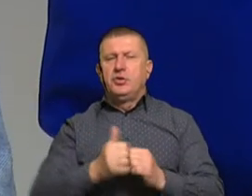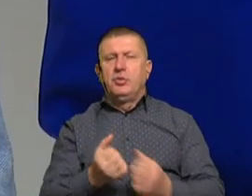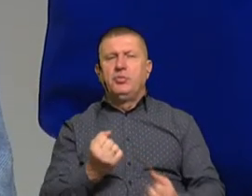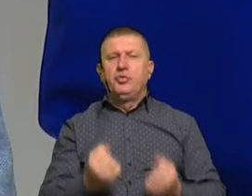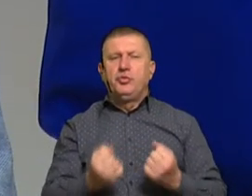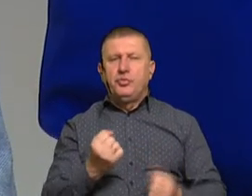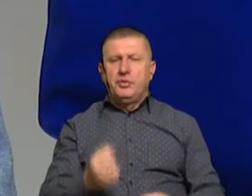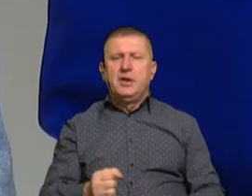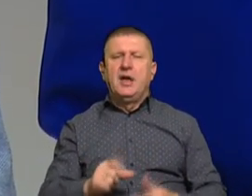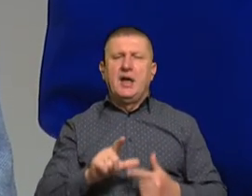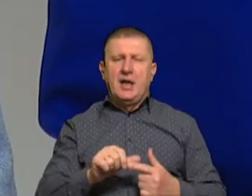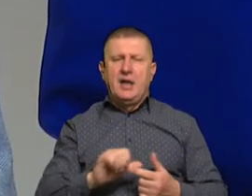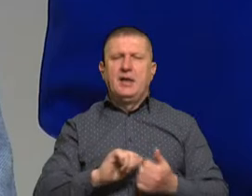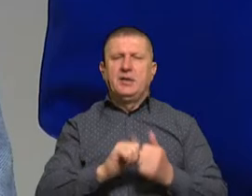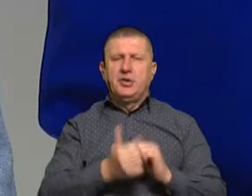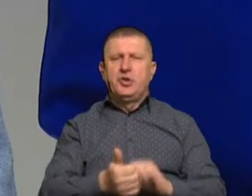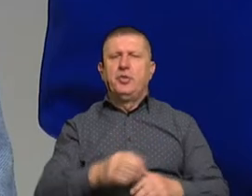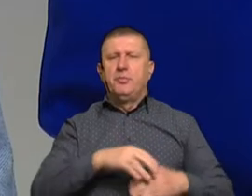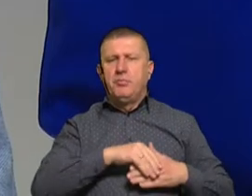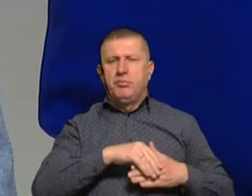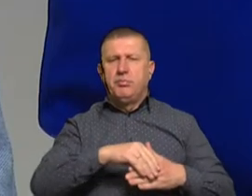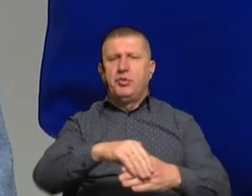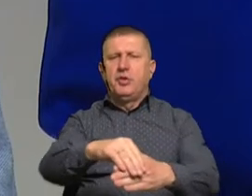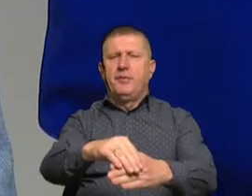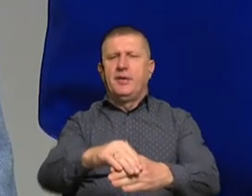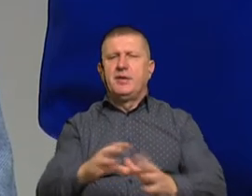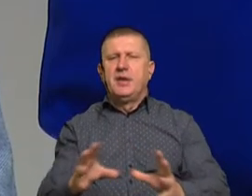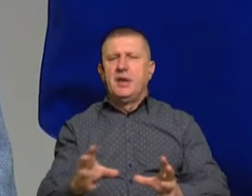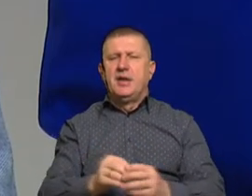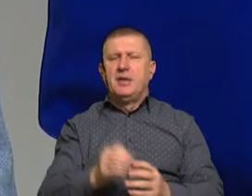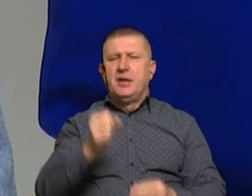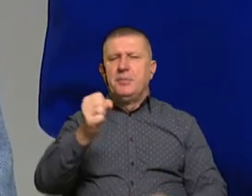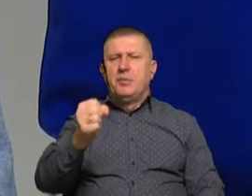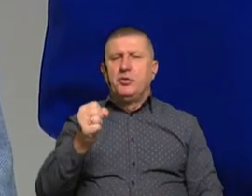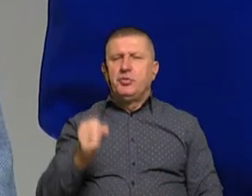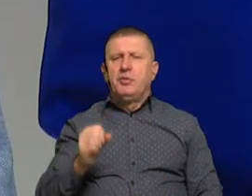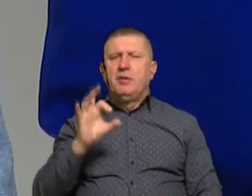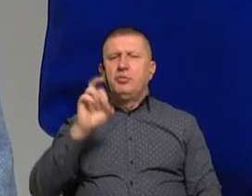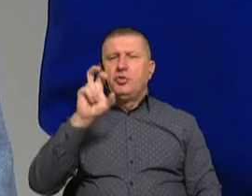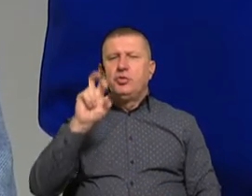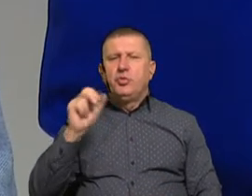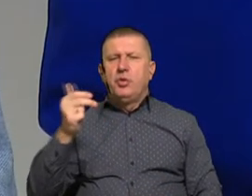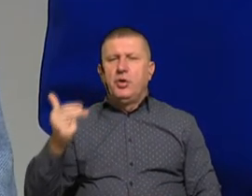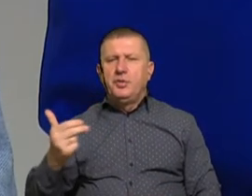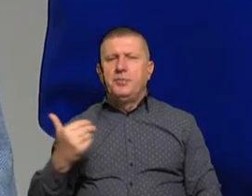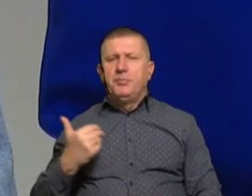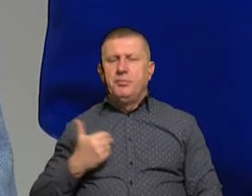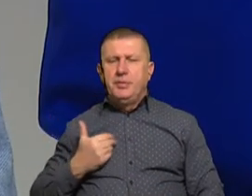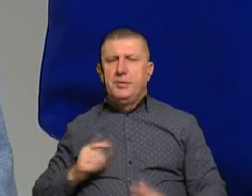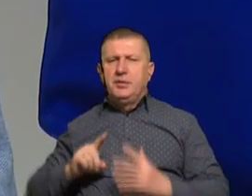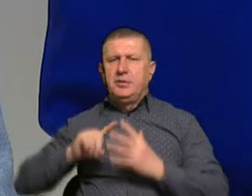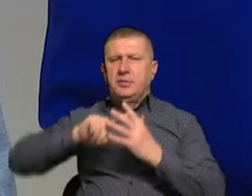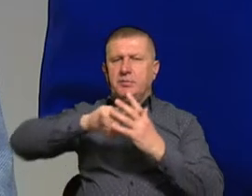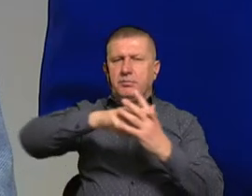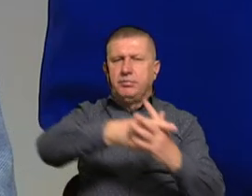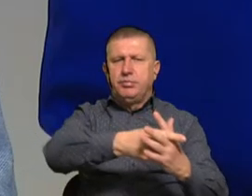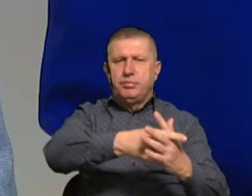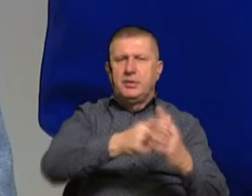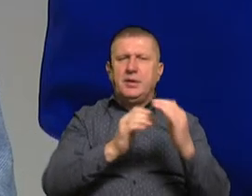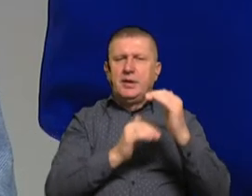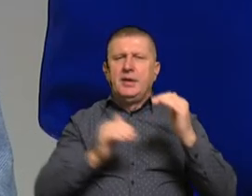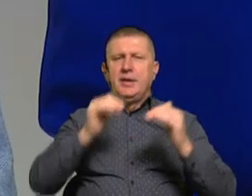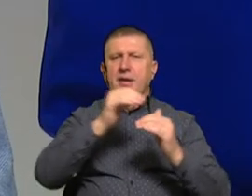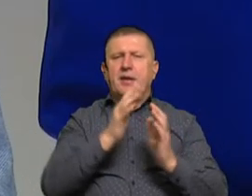takie wycinki są prowadzone. Razem z posłem Mirosławem Suchoniem byliśmy na interwencji poselskiej w